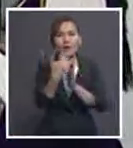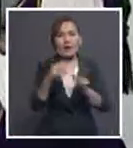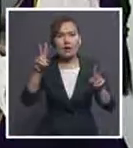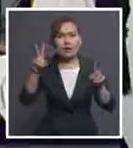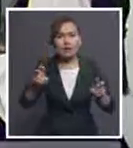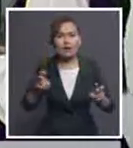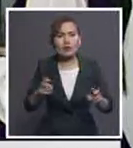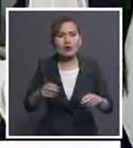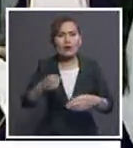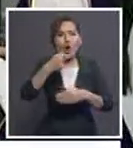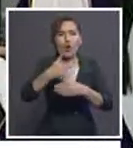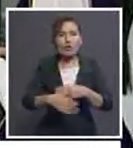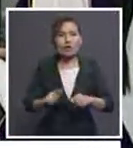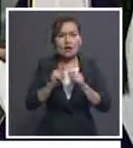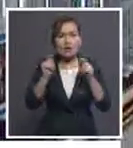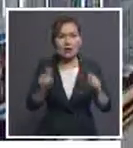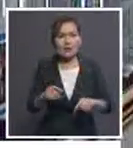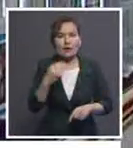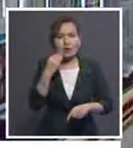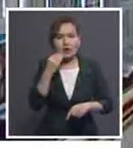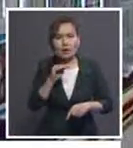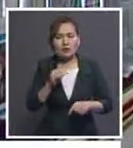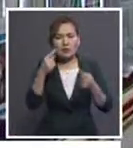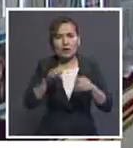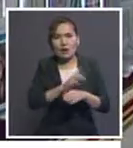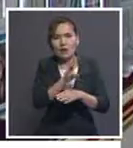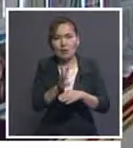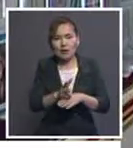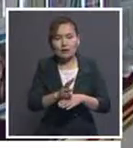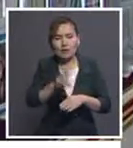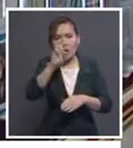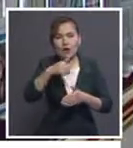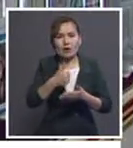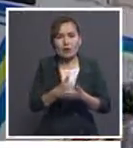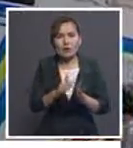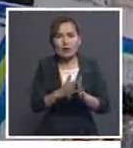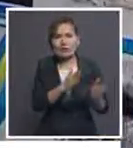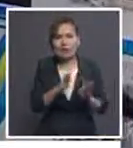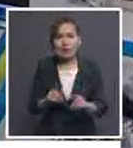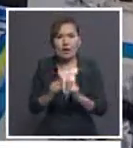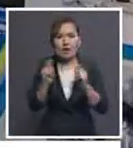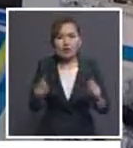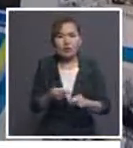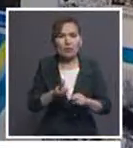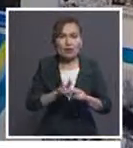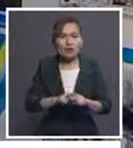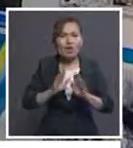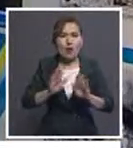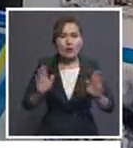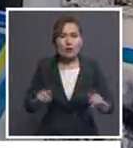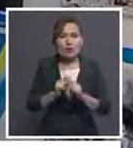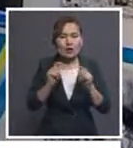ғылым орталығы ашылды. Онда озық үлгіде жабдықталған елбасы кітапханасы, достық студенттік ассамблеясы және мұражай